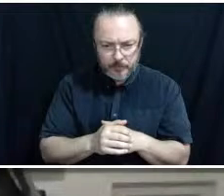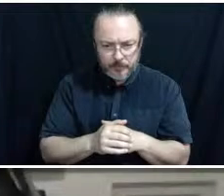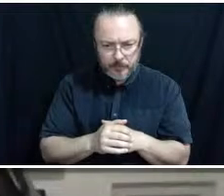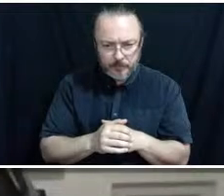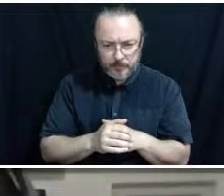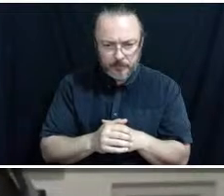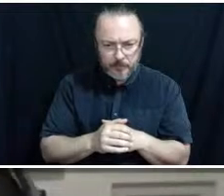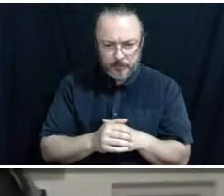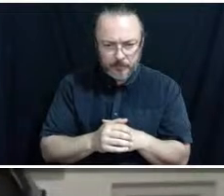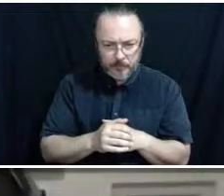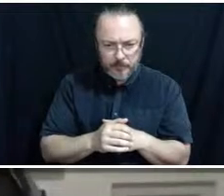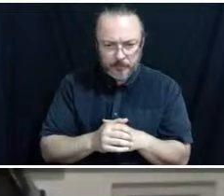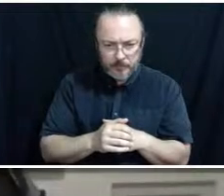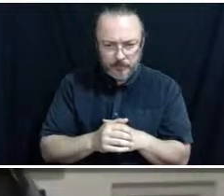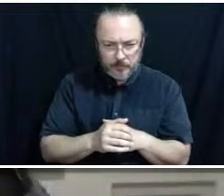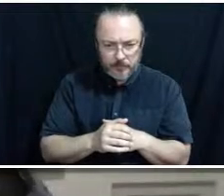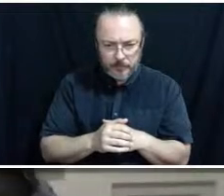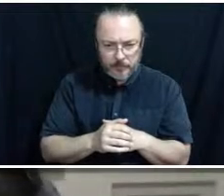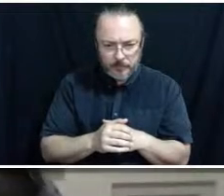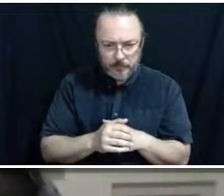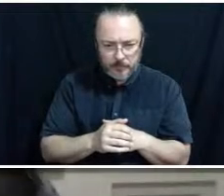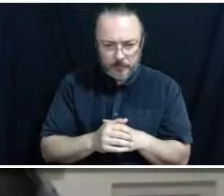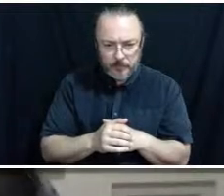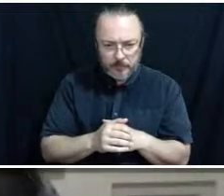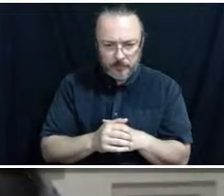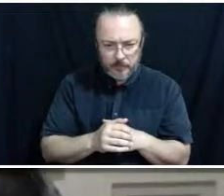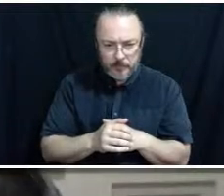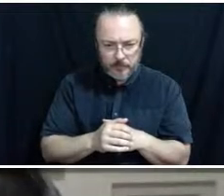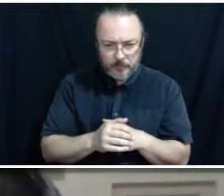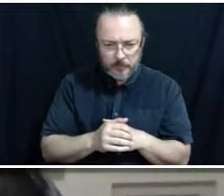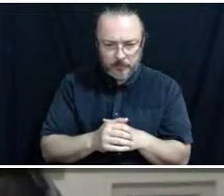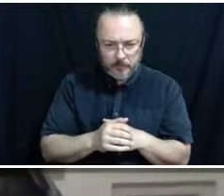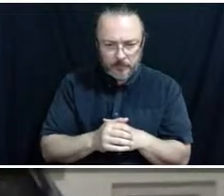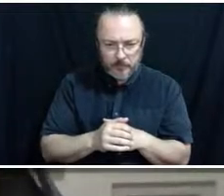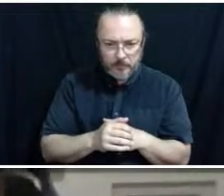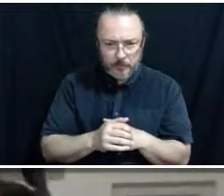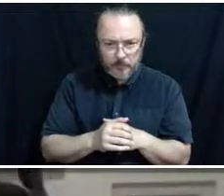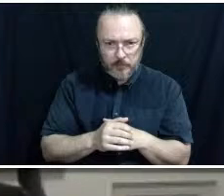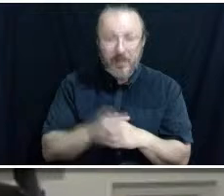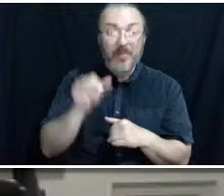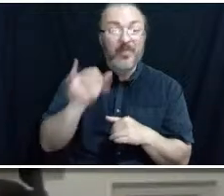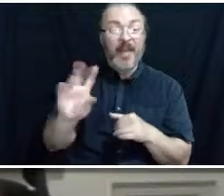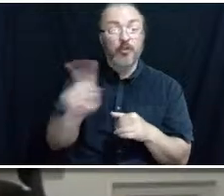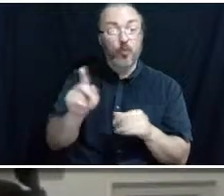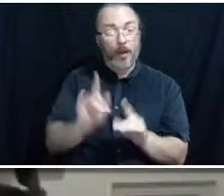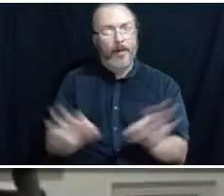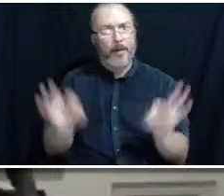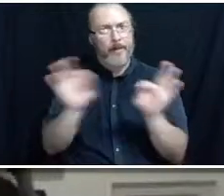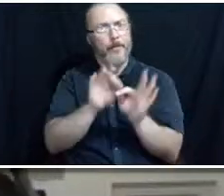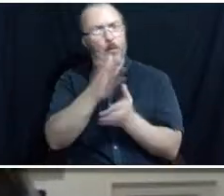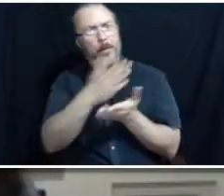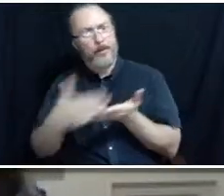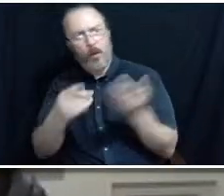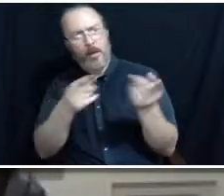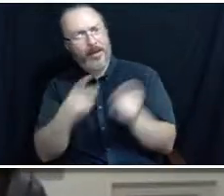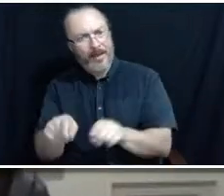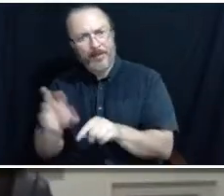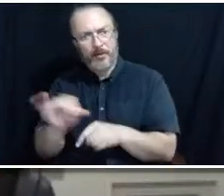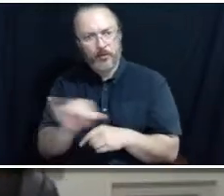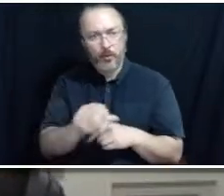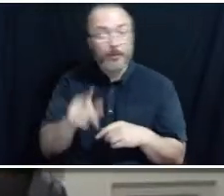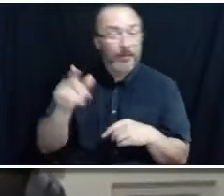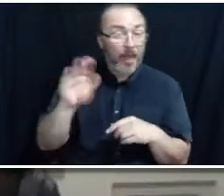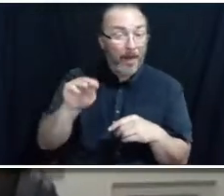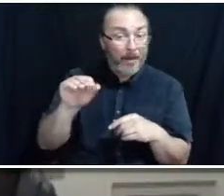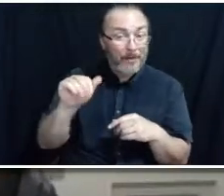il y a l'inclusion. L'inclusion, c'est ce que nous faisons. Et ça, c'est un élément crucial. Ce que nous faisons, Manos en a